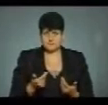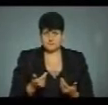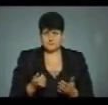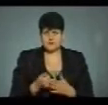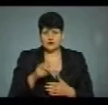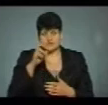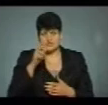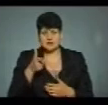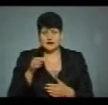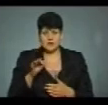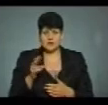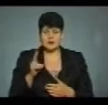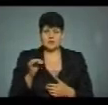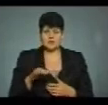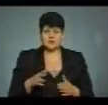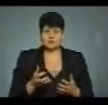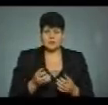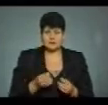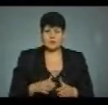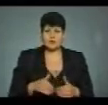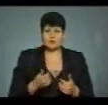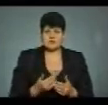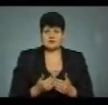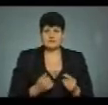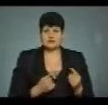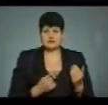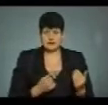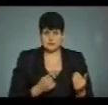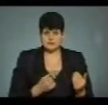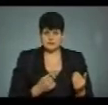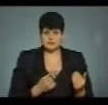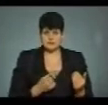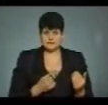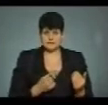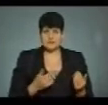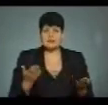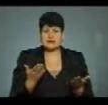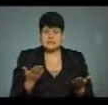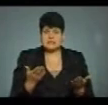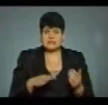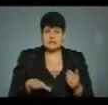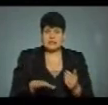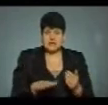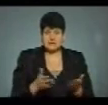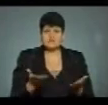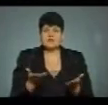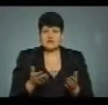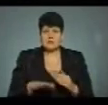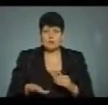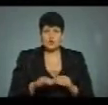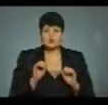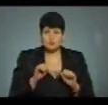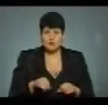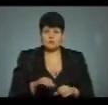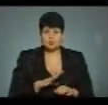Держгеокадастру, щоб отримати пропозицію від них, які ділянки, в якій площі можна було